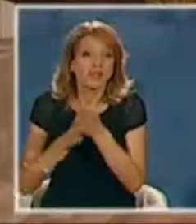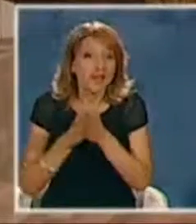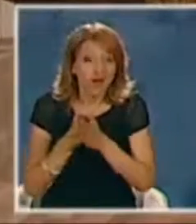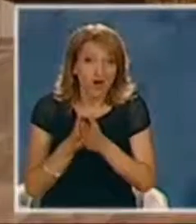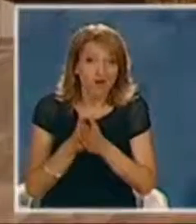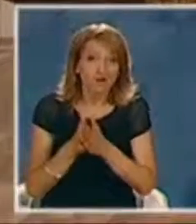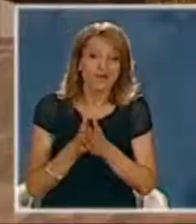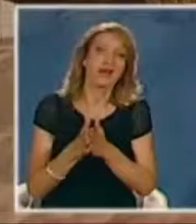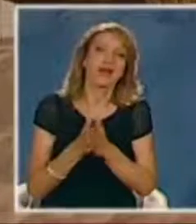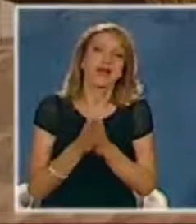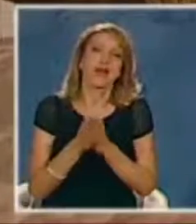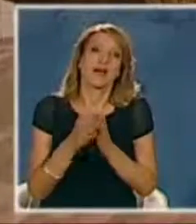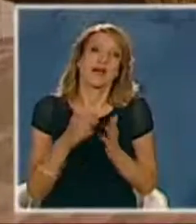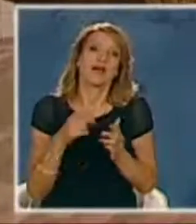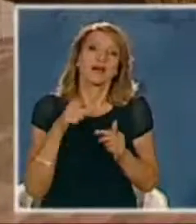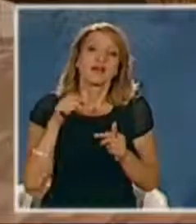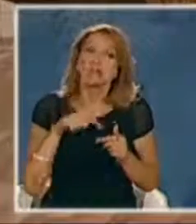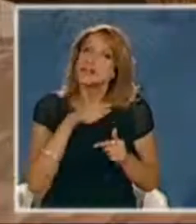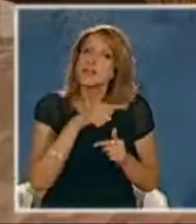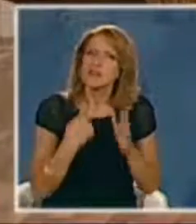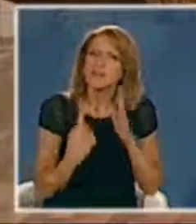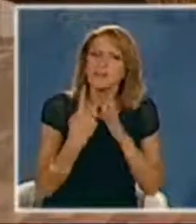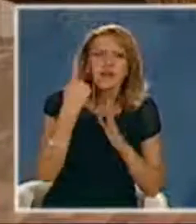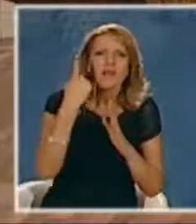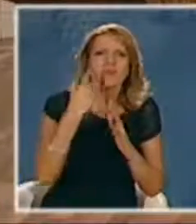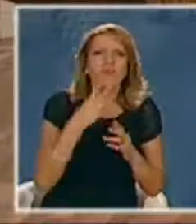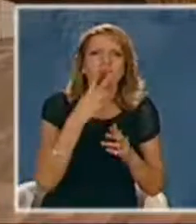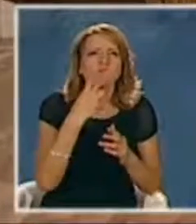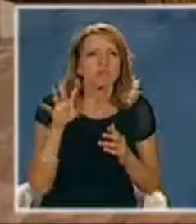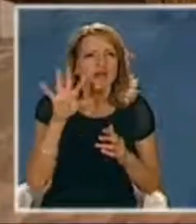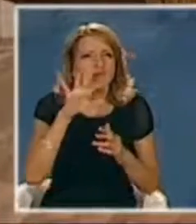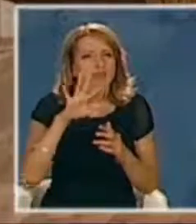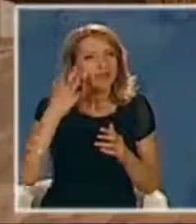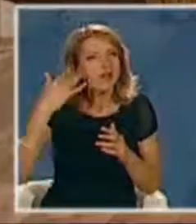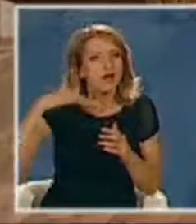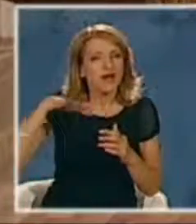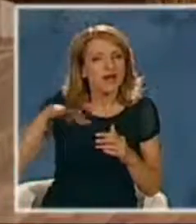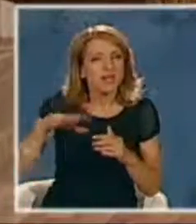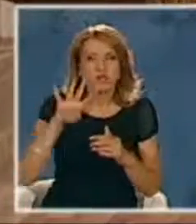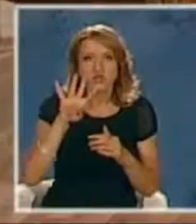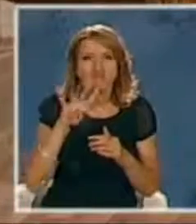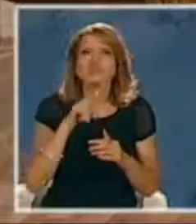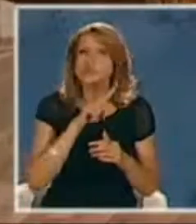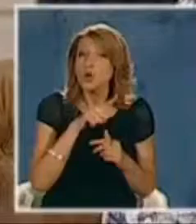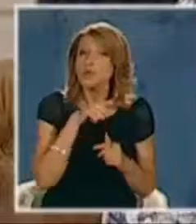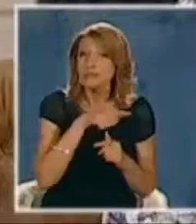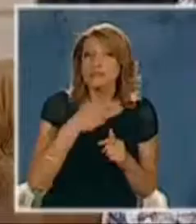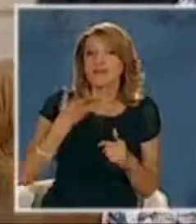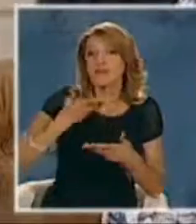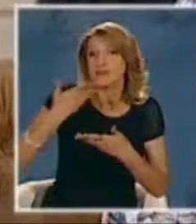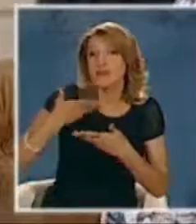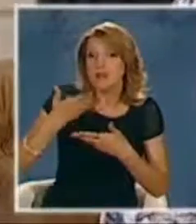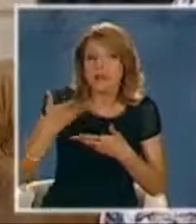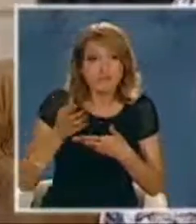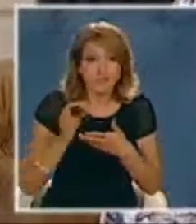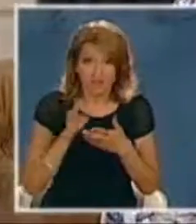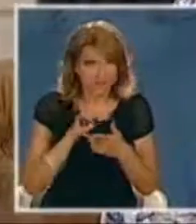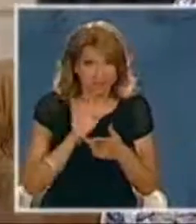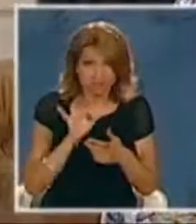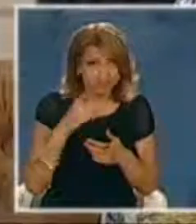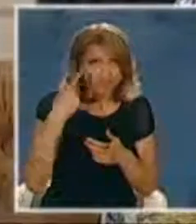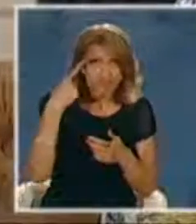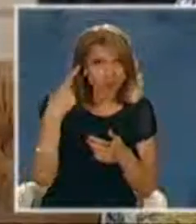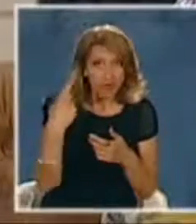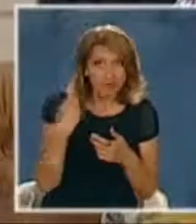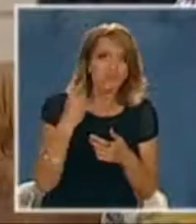сега за първото видение, което си получил на 4, което, щом си го разказвал на екипа, явно още помниш. Ясно, може ли да